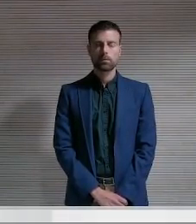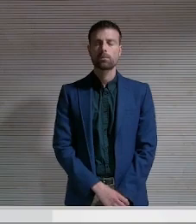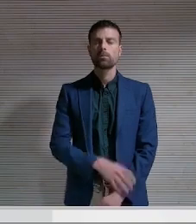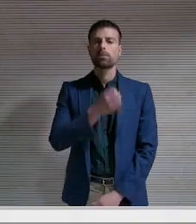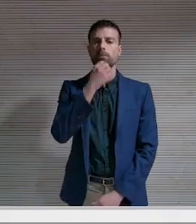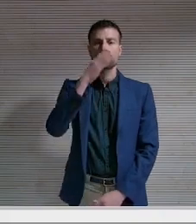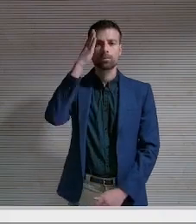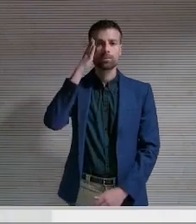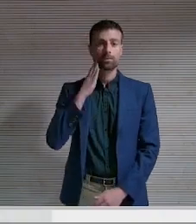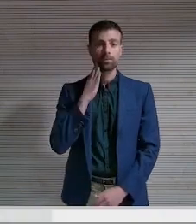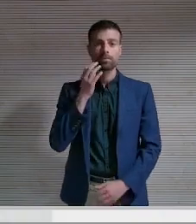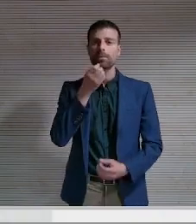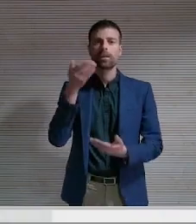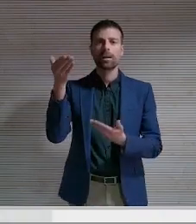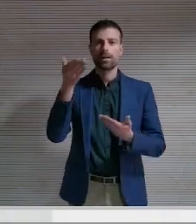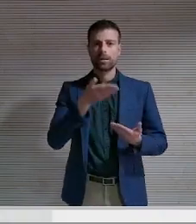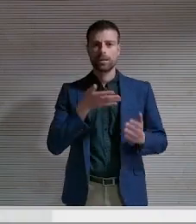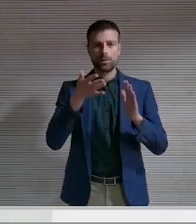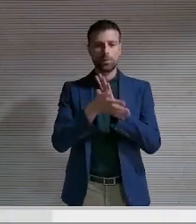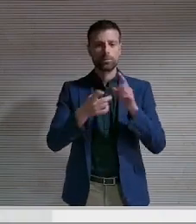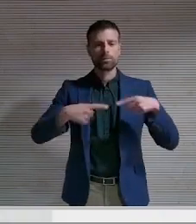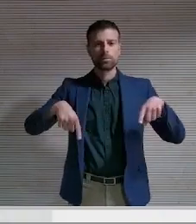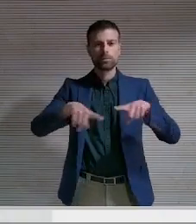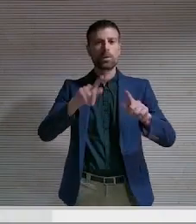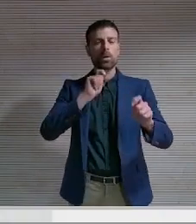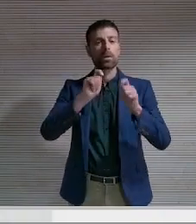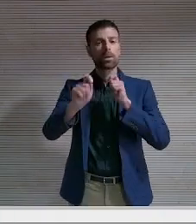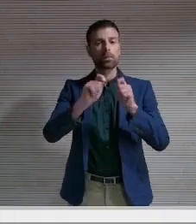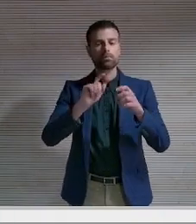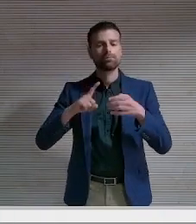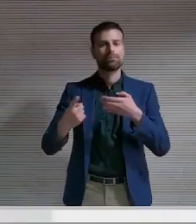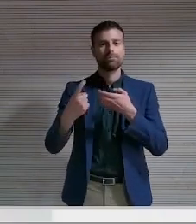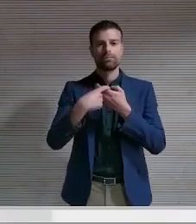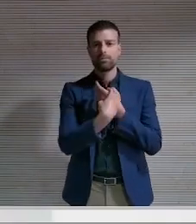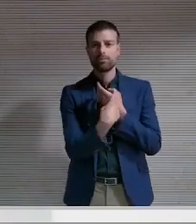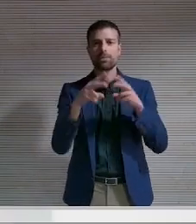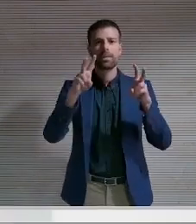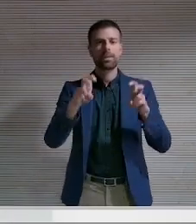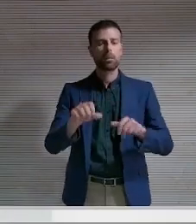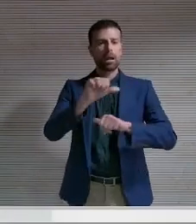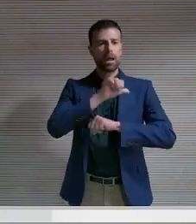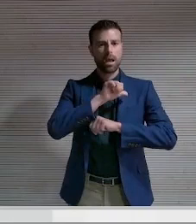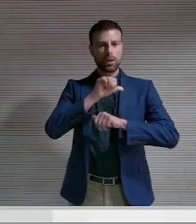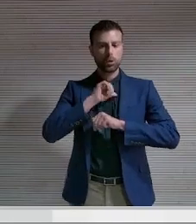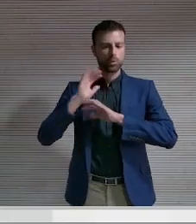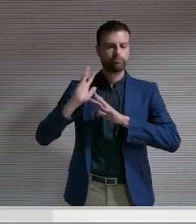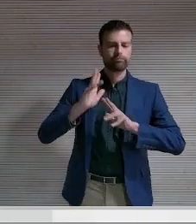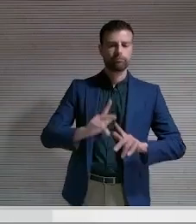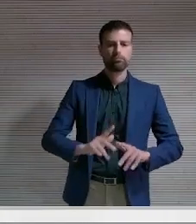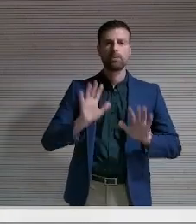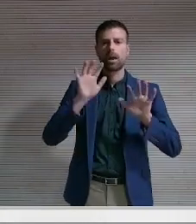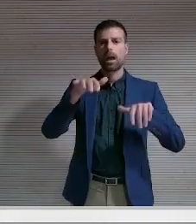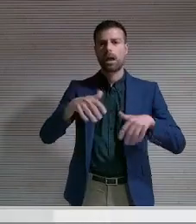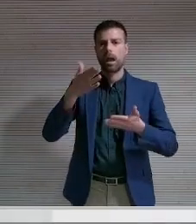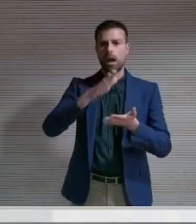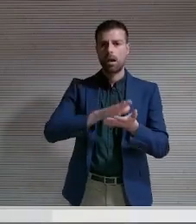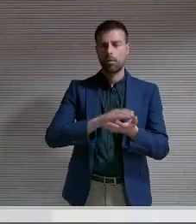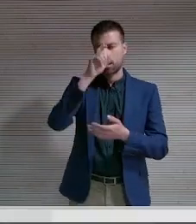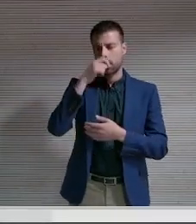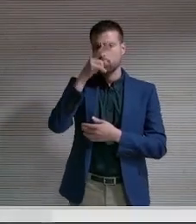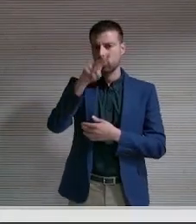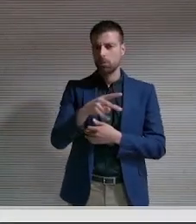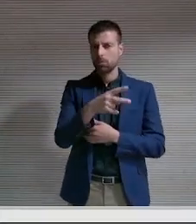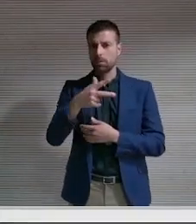Bé, bon dia i gràcies per assistir a aquesta roda de premsa de valoració de l'atur registrat a l'abril del 2023, que fem